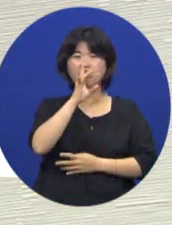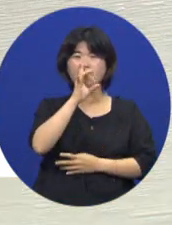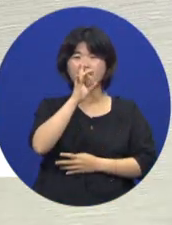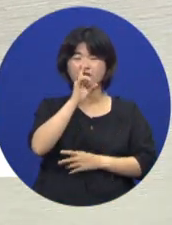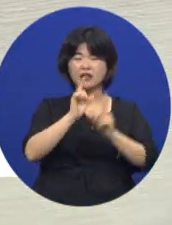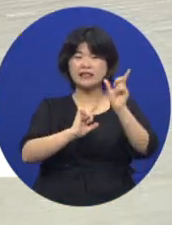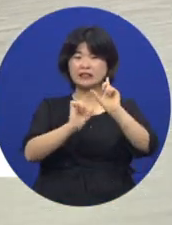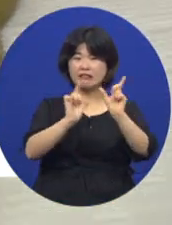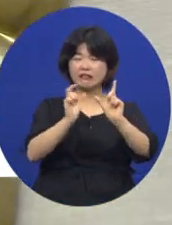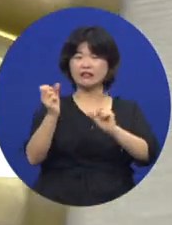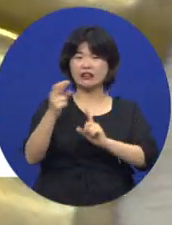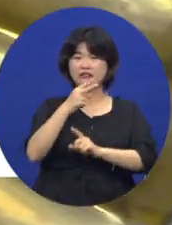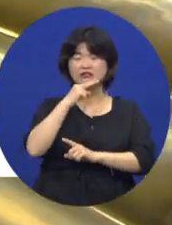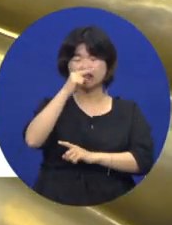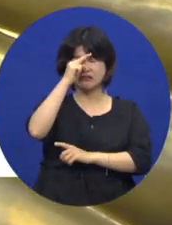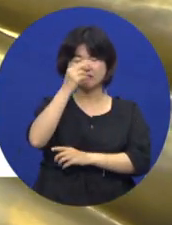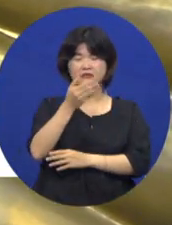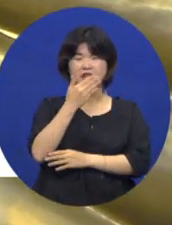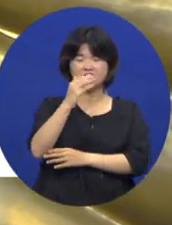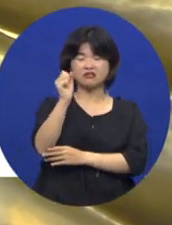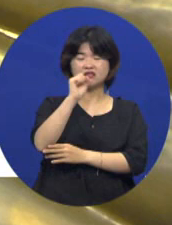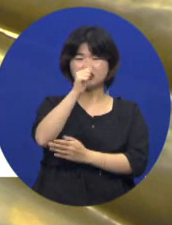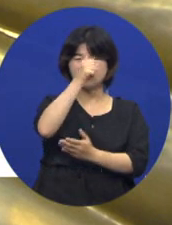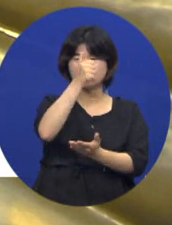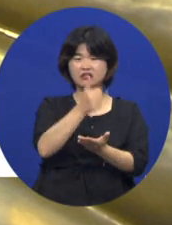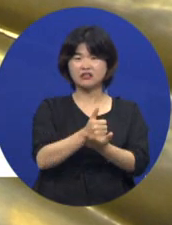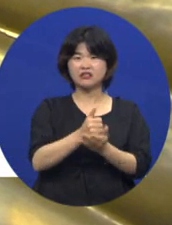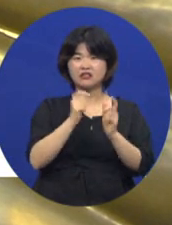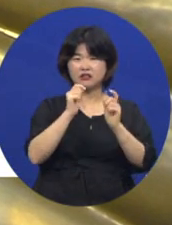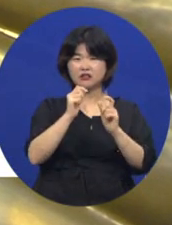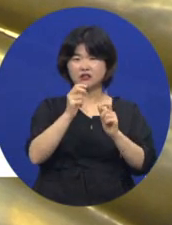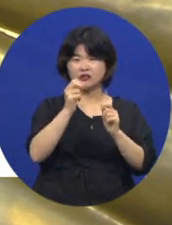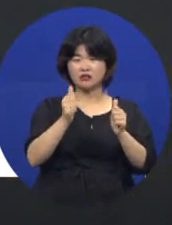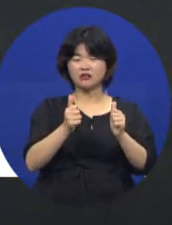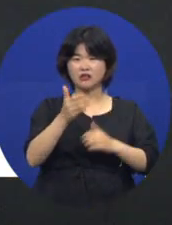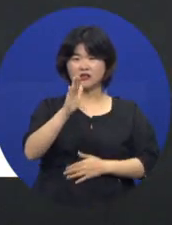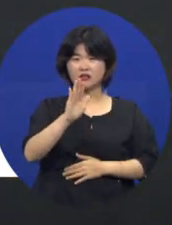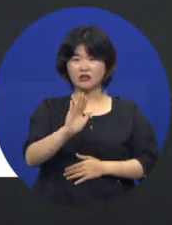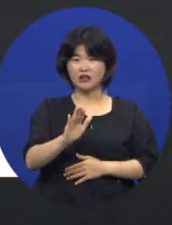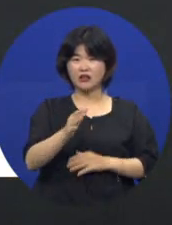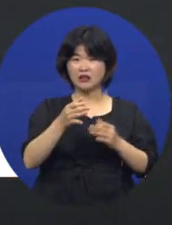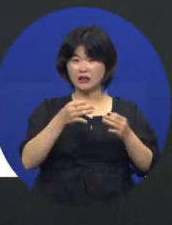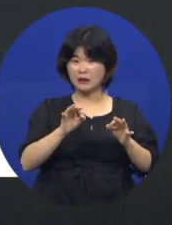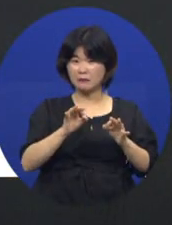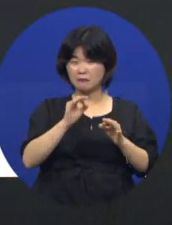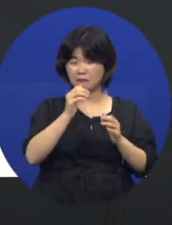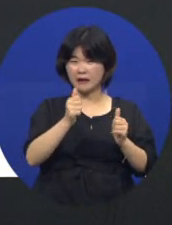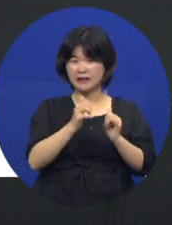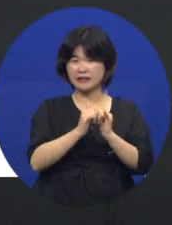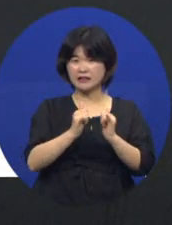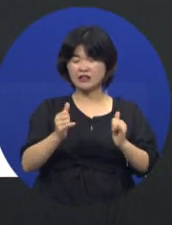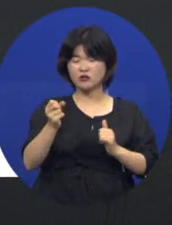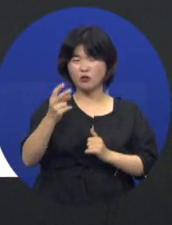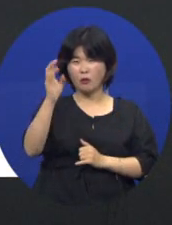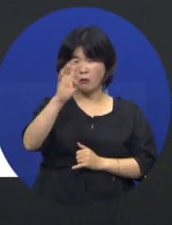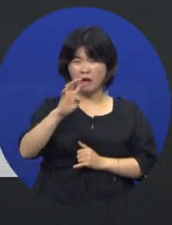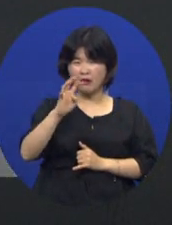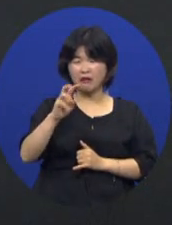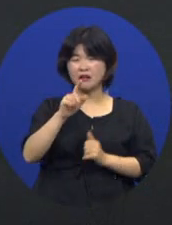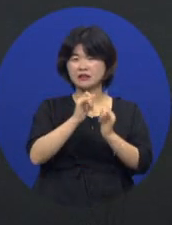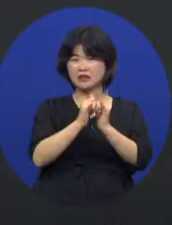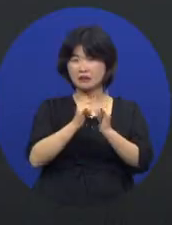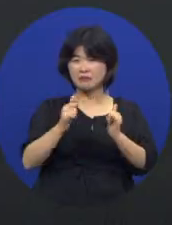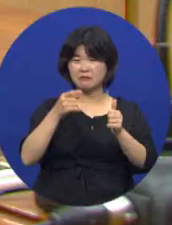상황에서 다시 술을 마시고 운전한 혐의로 재판에 넘겨져 있는데 김 판사는 반복해 재범 하는 피고에게